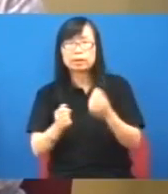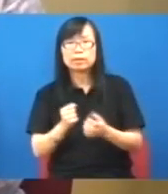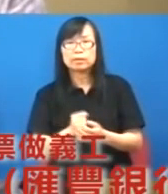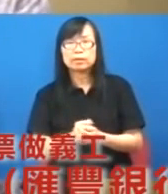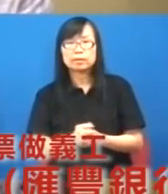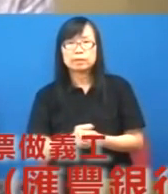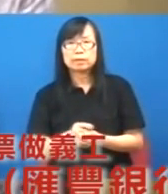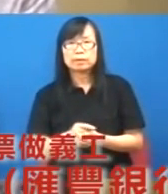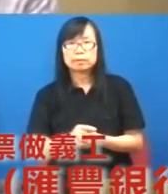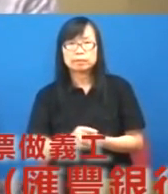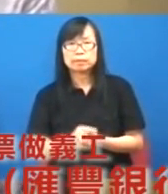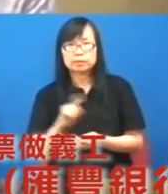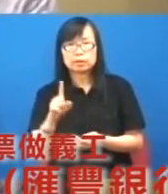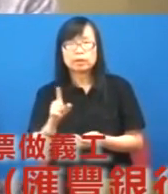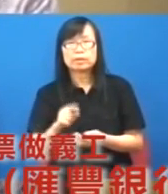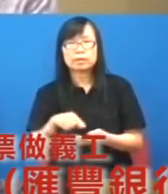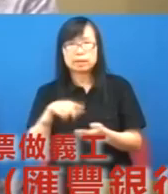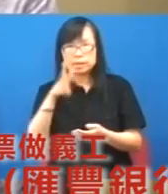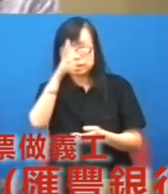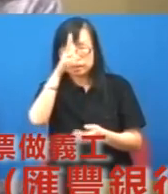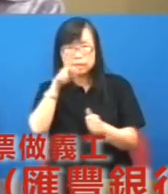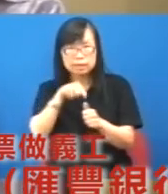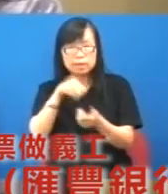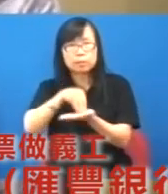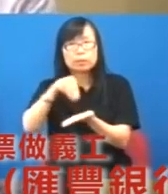法啊，定係一個純粹係一個政治決定